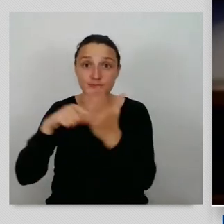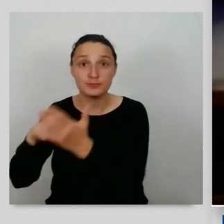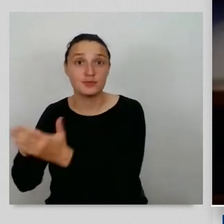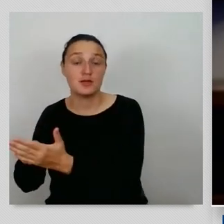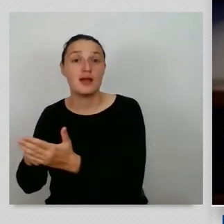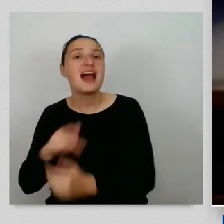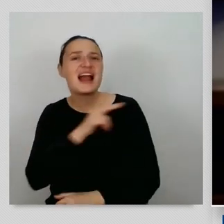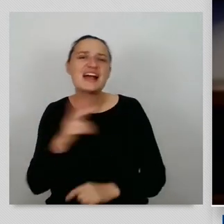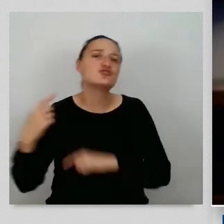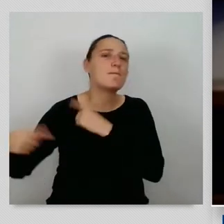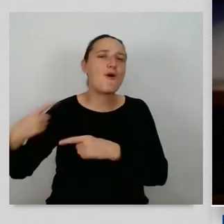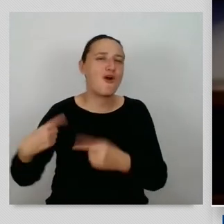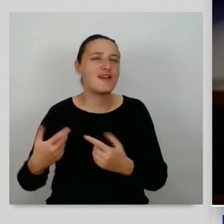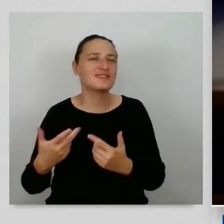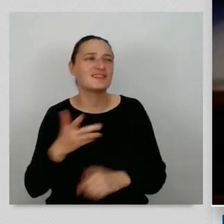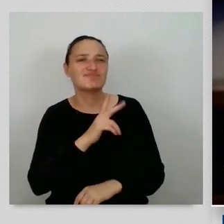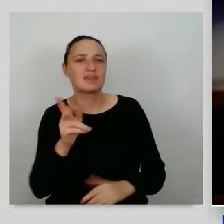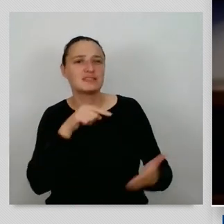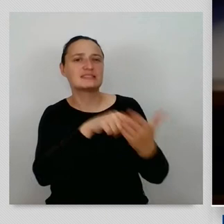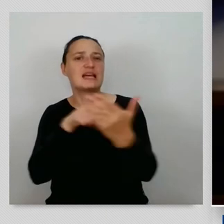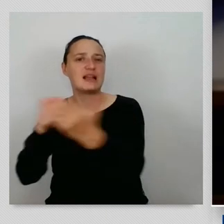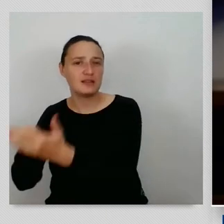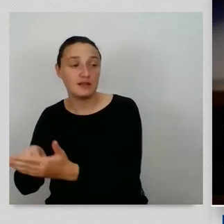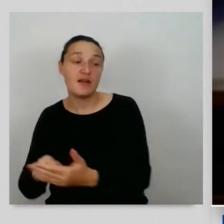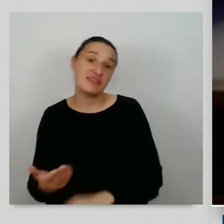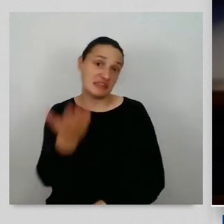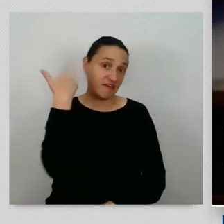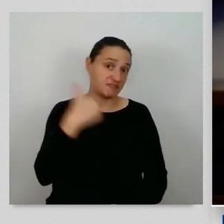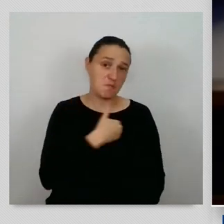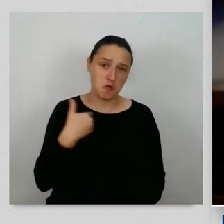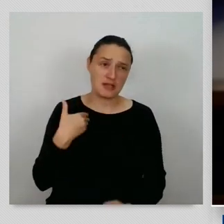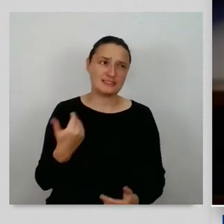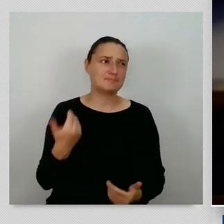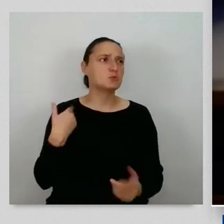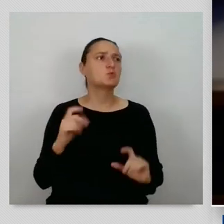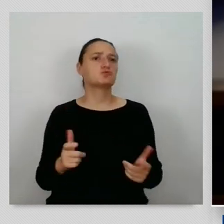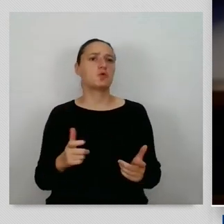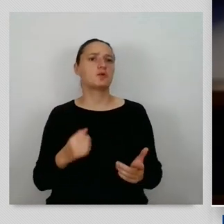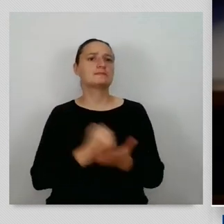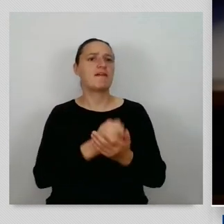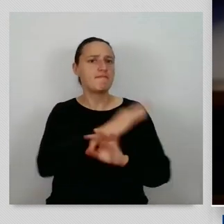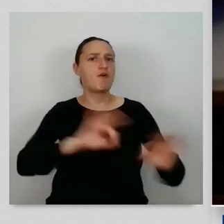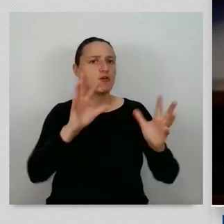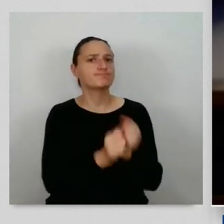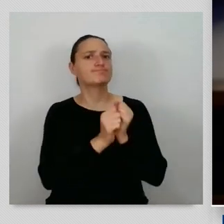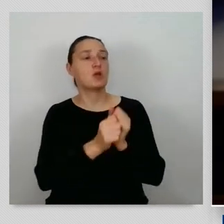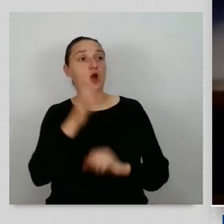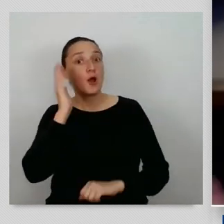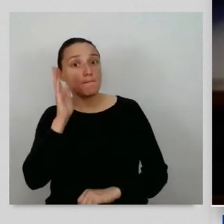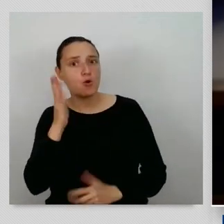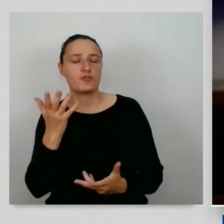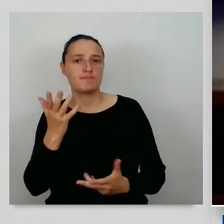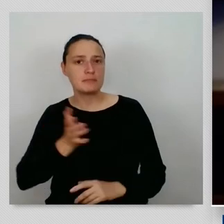ma swoje wyzwania. Kiedyś dla nas tymi wyzwaniami jako Polaków była kwestia odzyskania wolności, potem wyzwaniami było